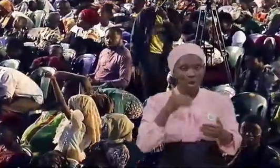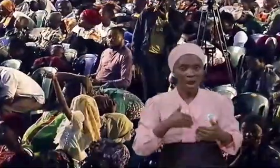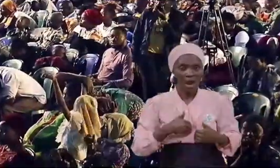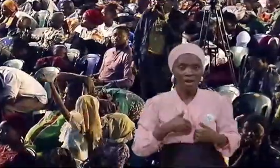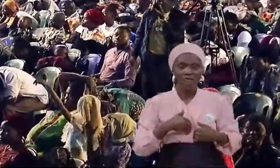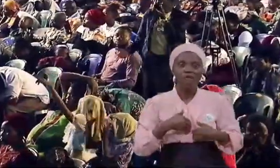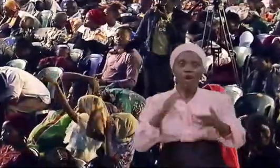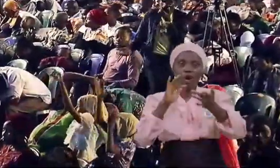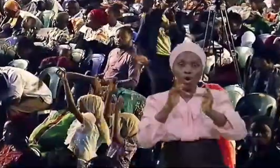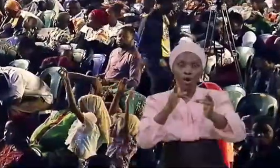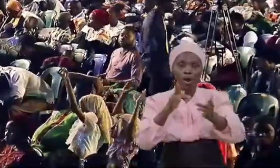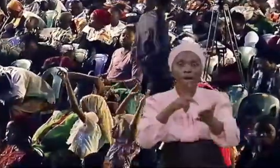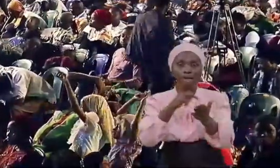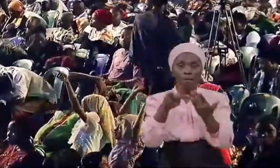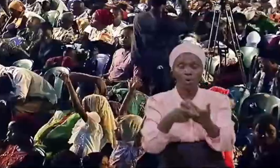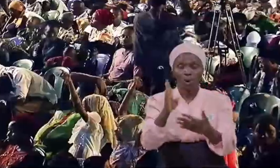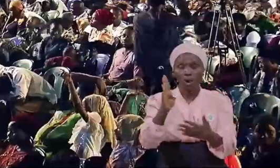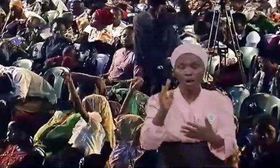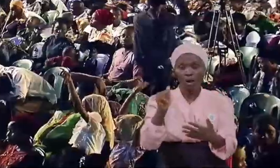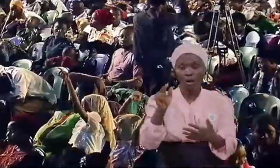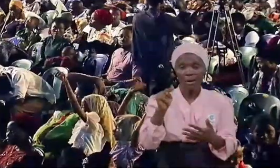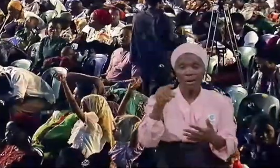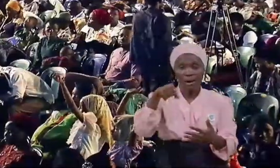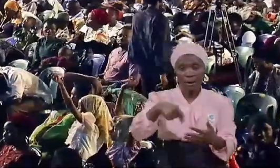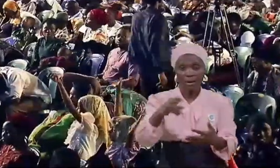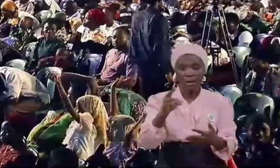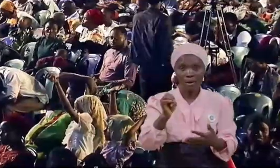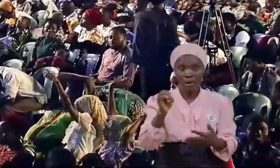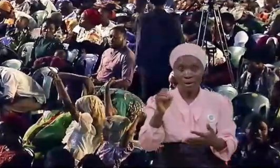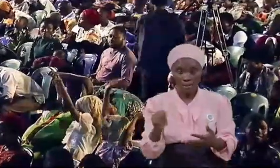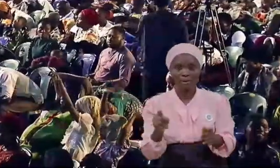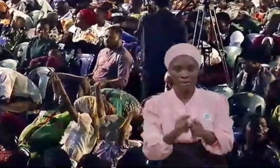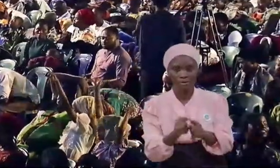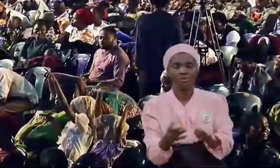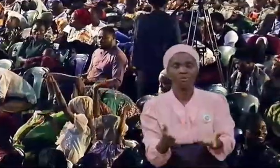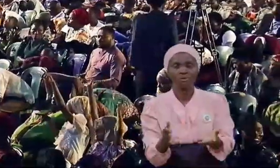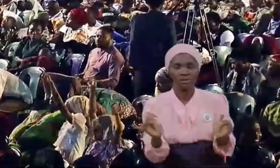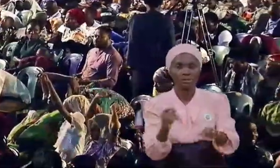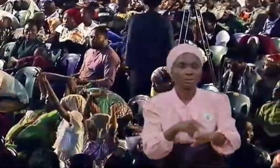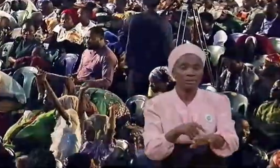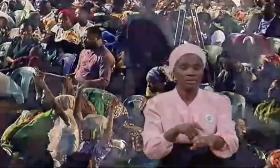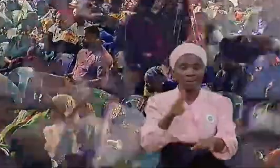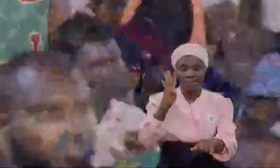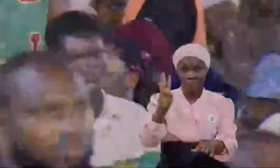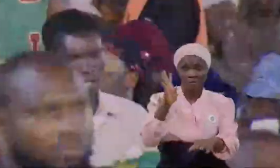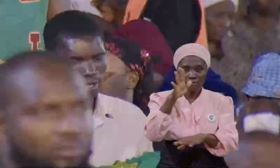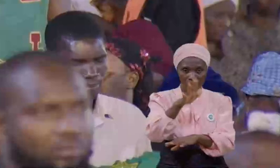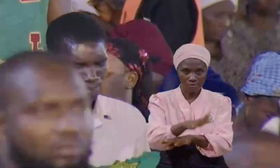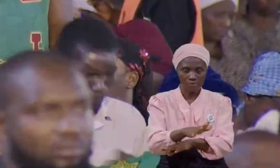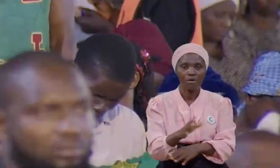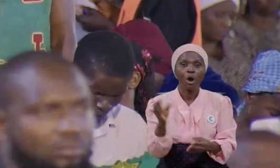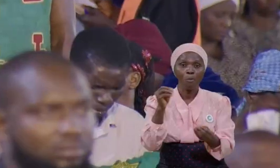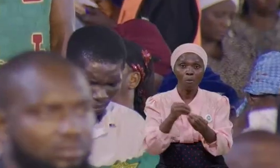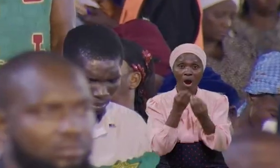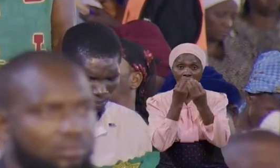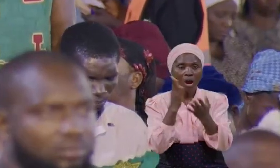3 novembre à 16h. Donc, plus de détails vous seront donnés.